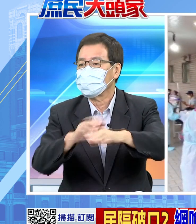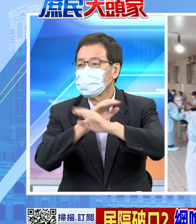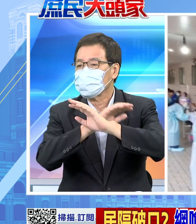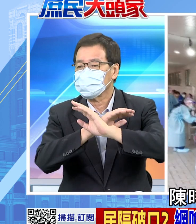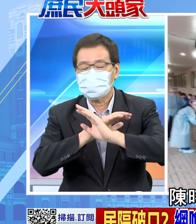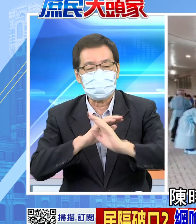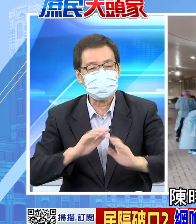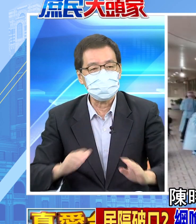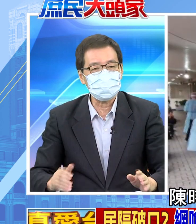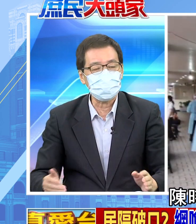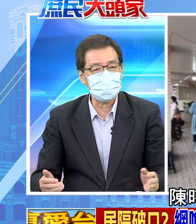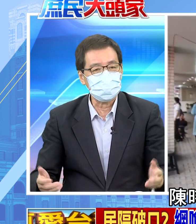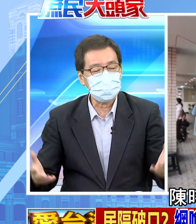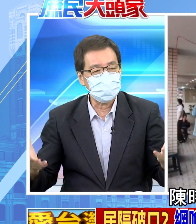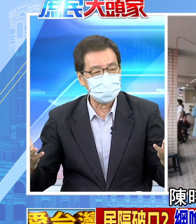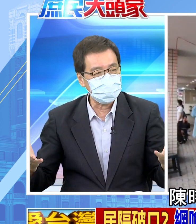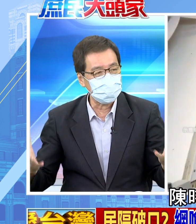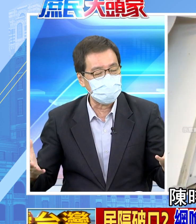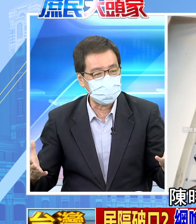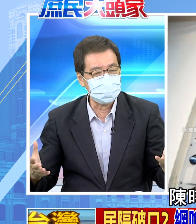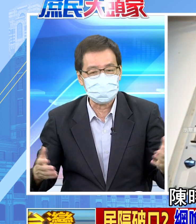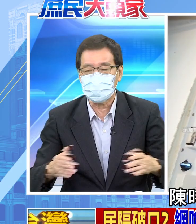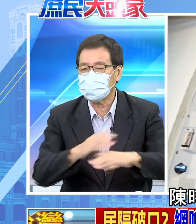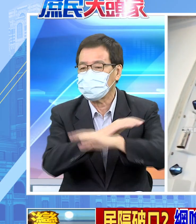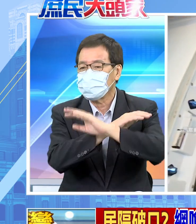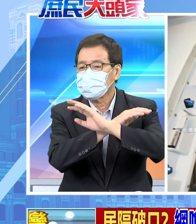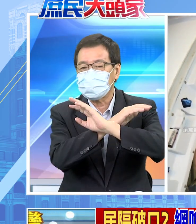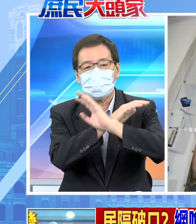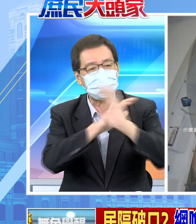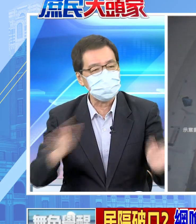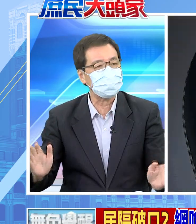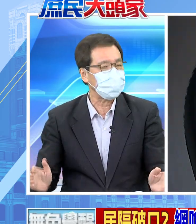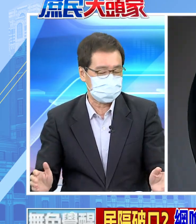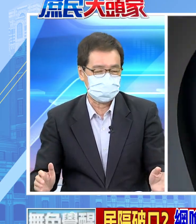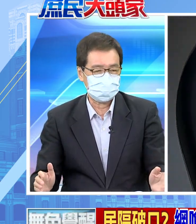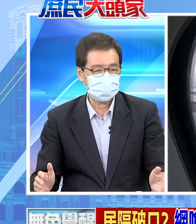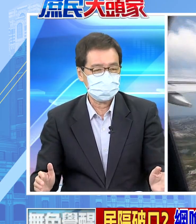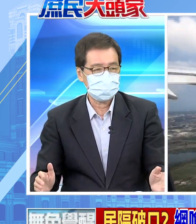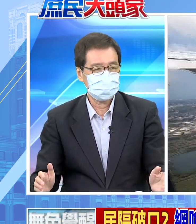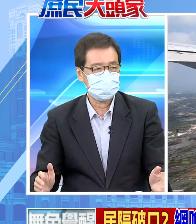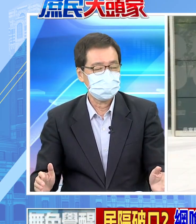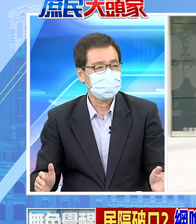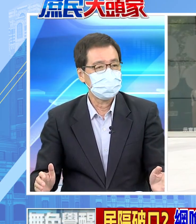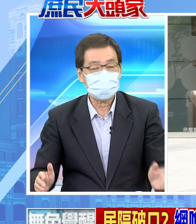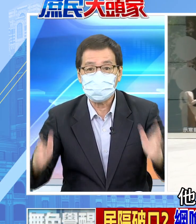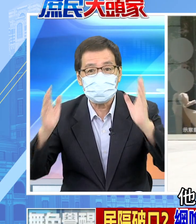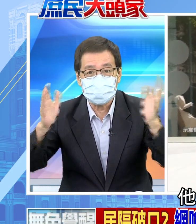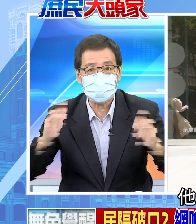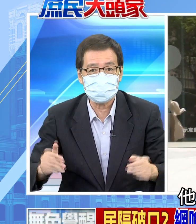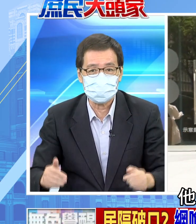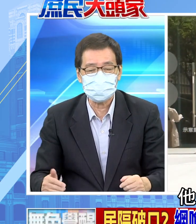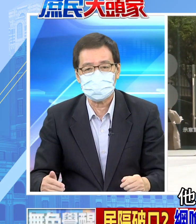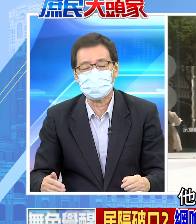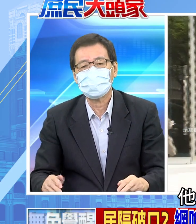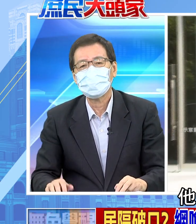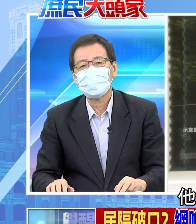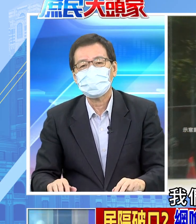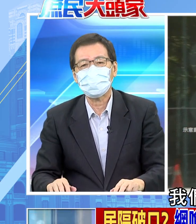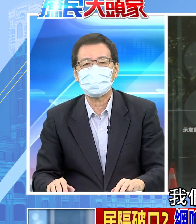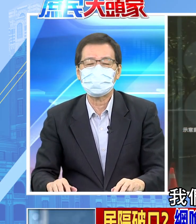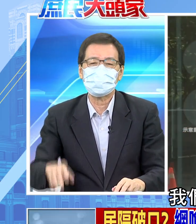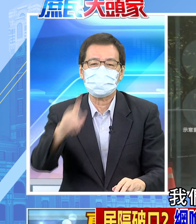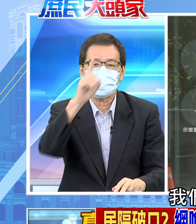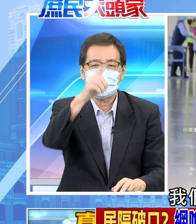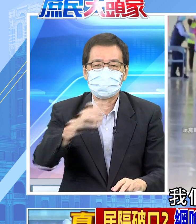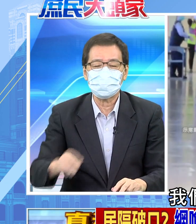说哦，那个陈时中啊，马上要开议会，说哦，这个不是破口。他说3+11不是破口。